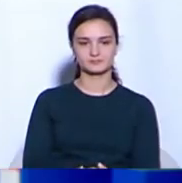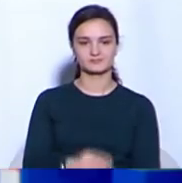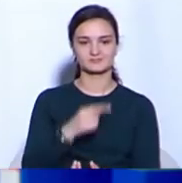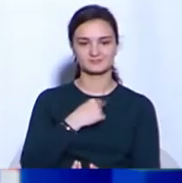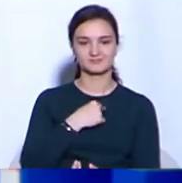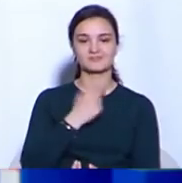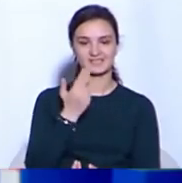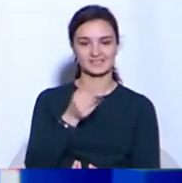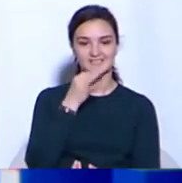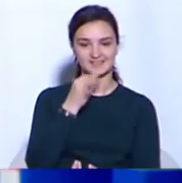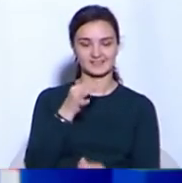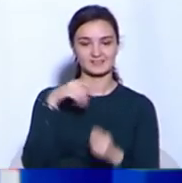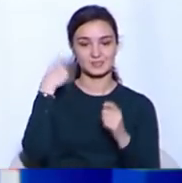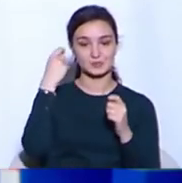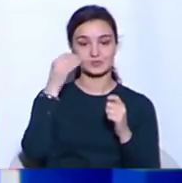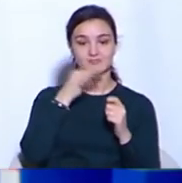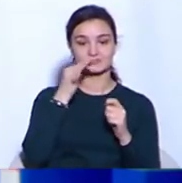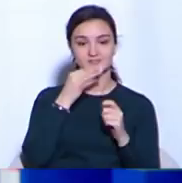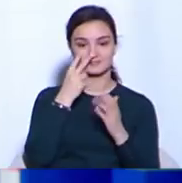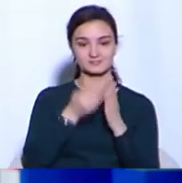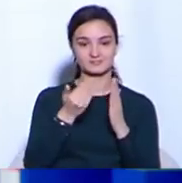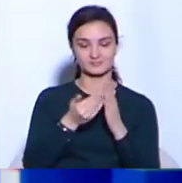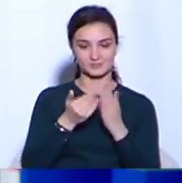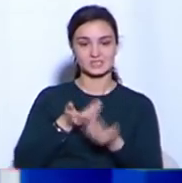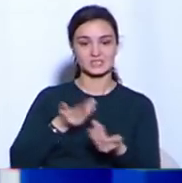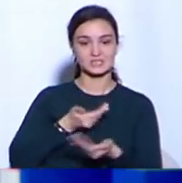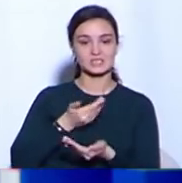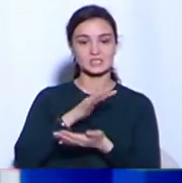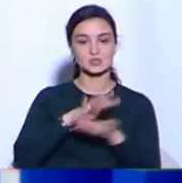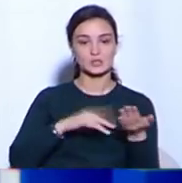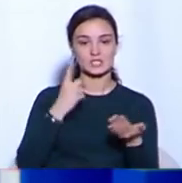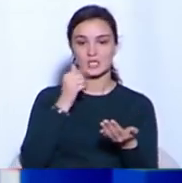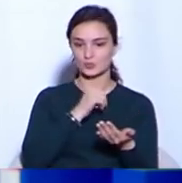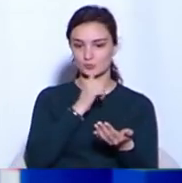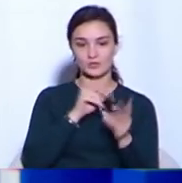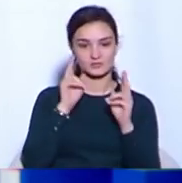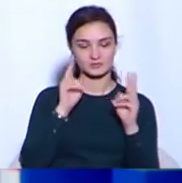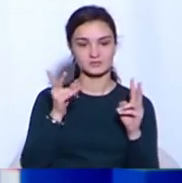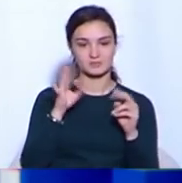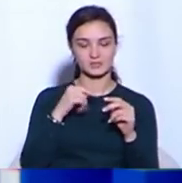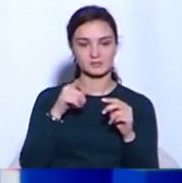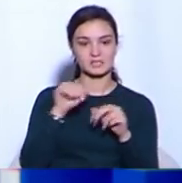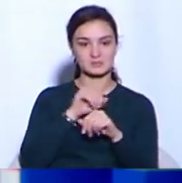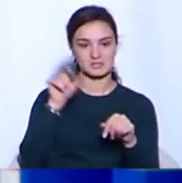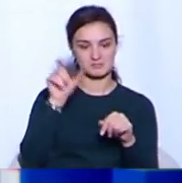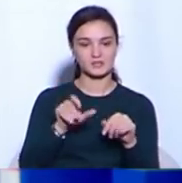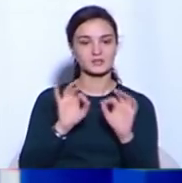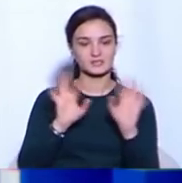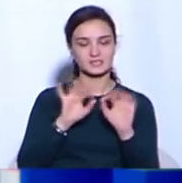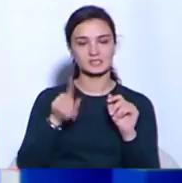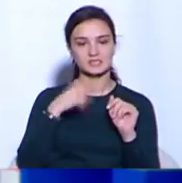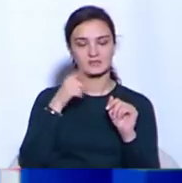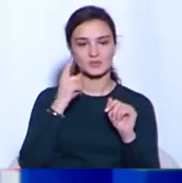მე კი გითხარით სიუჟეტის წარდგენამდე, რომ ჩვენ დღეგრძელობის ერთადერთი საიდუმლო არ ვიცით, მაგრამ ჩვენი სიუჟეტის გმირმა გაამხილა,